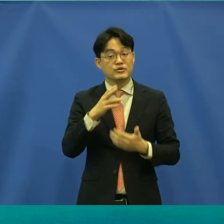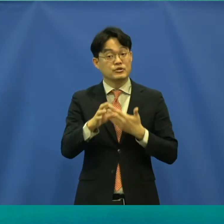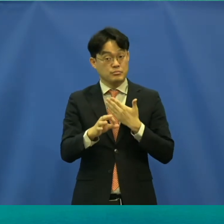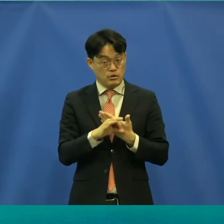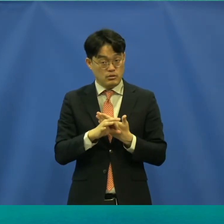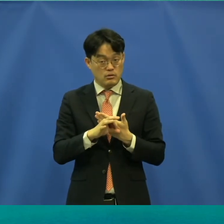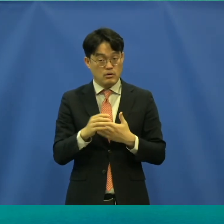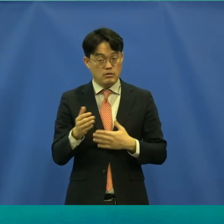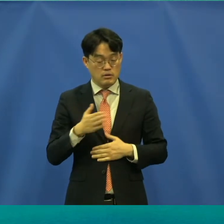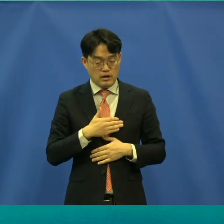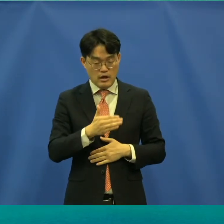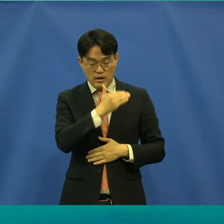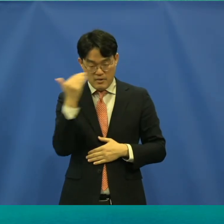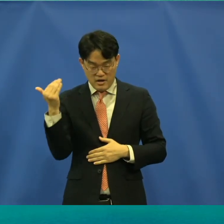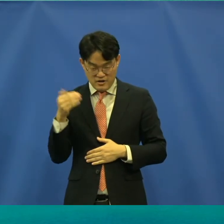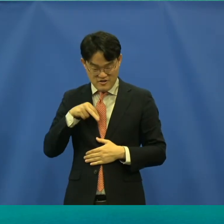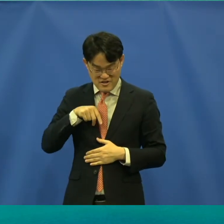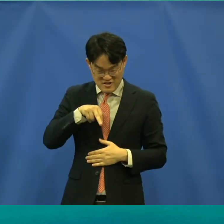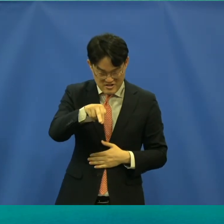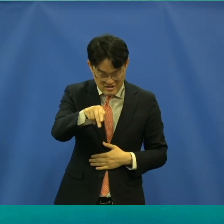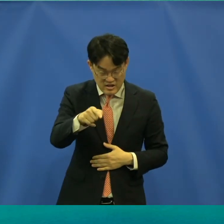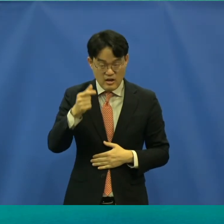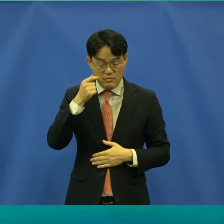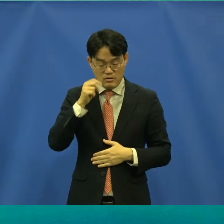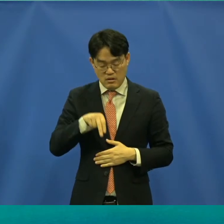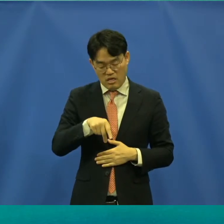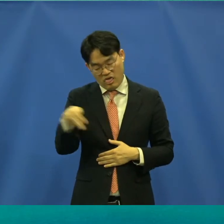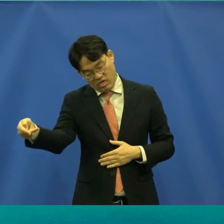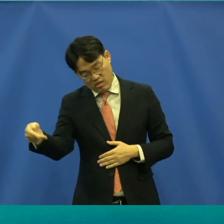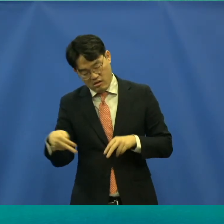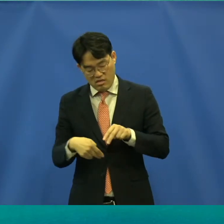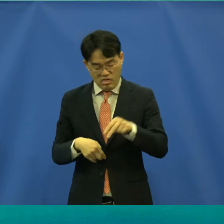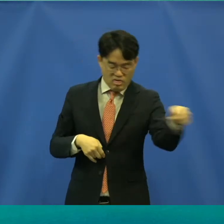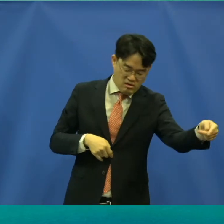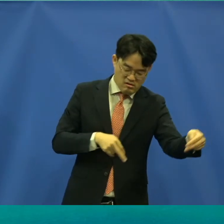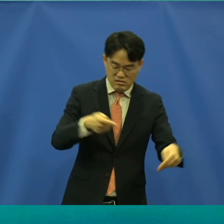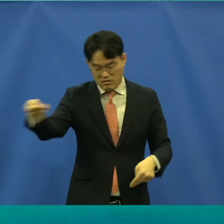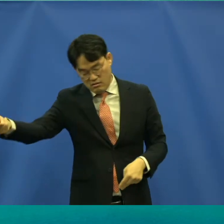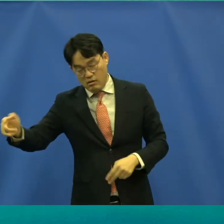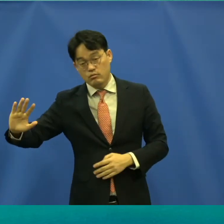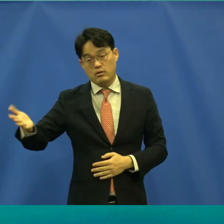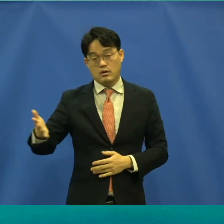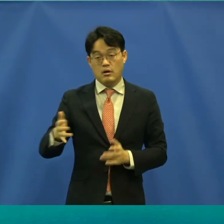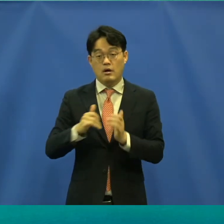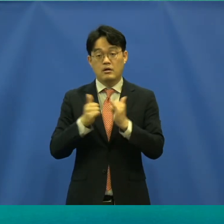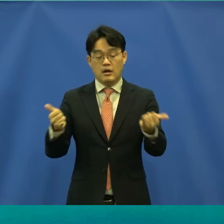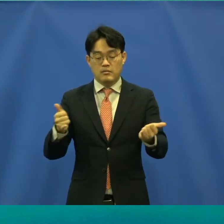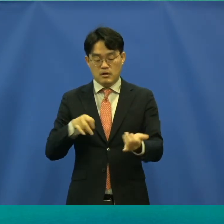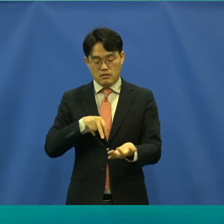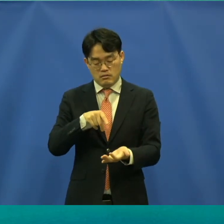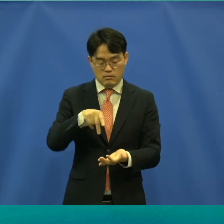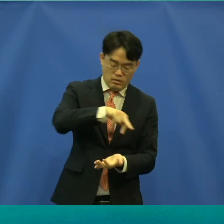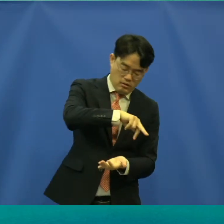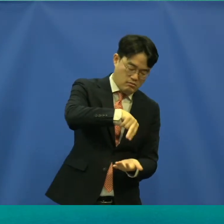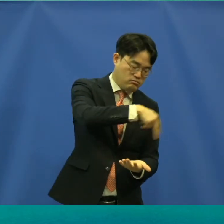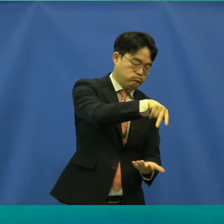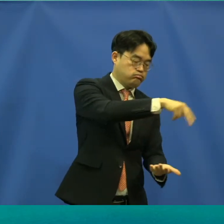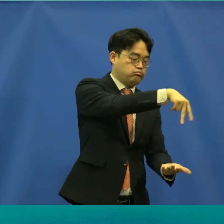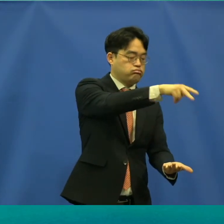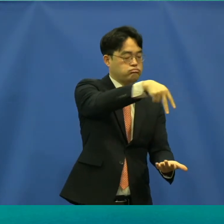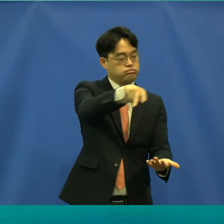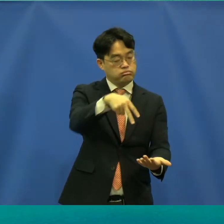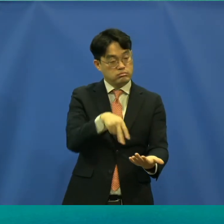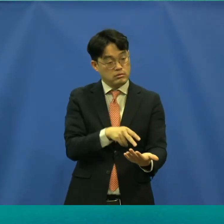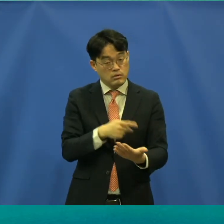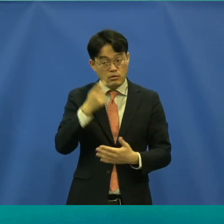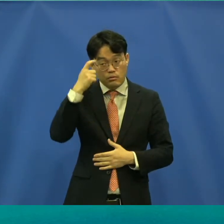있습니다. 사람들이 왜 방황을 합니까? 나의 삶을 견인해